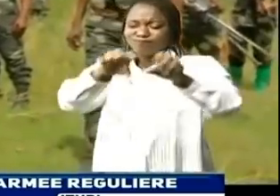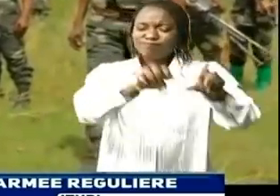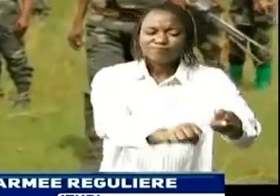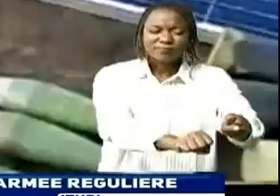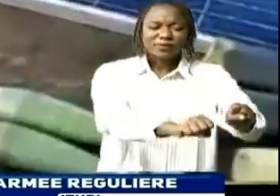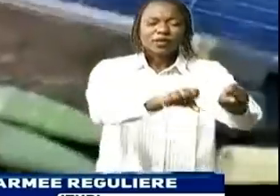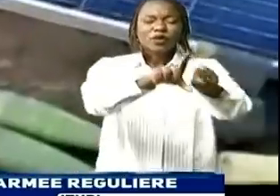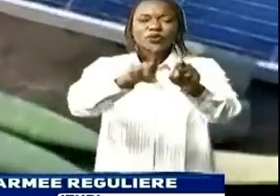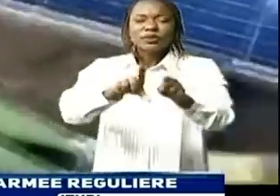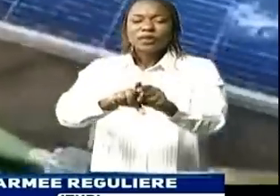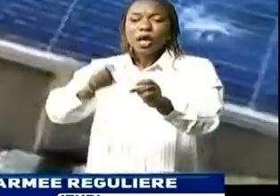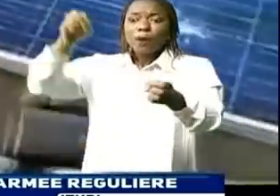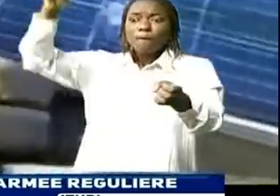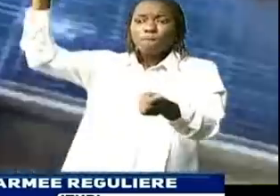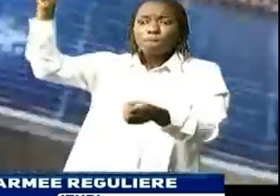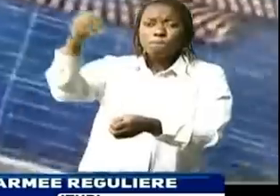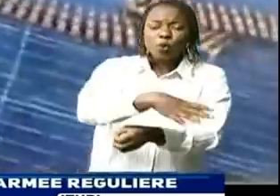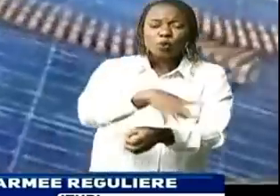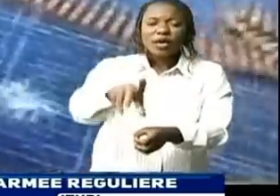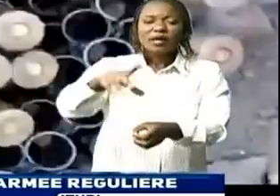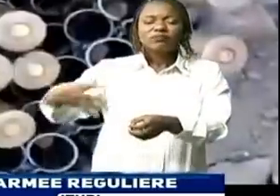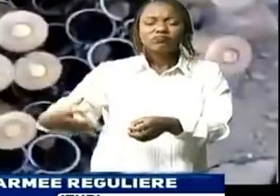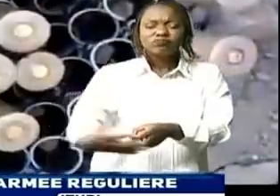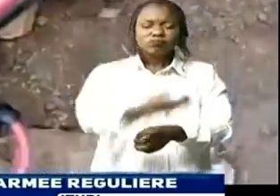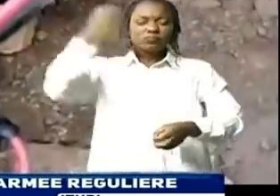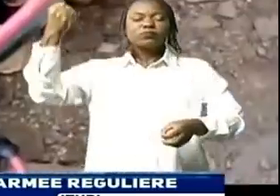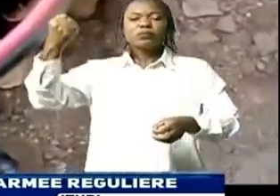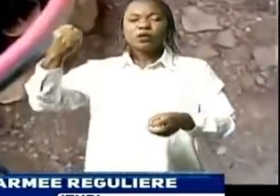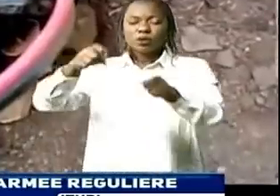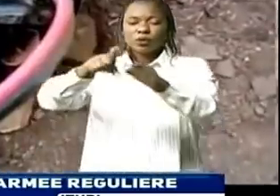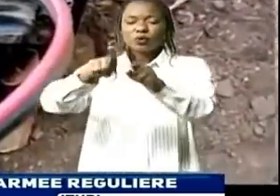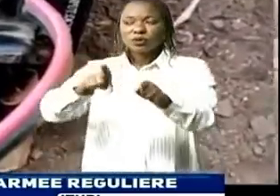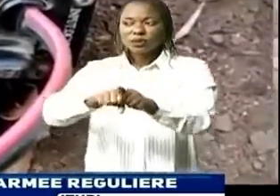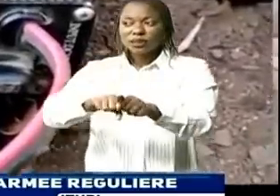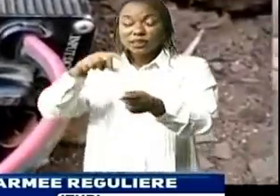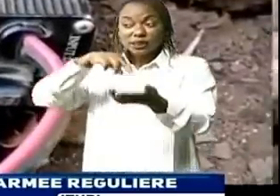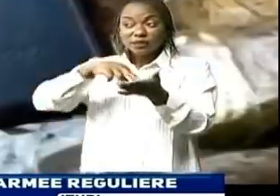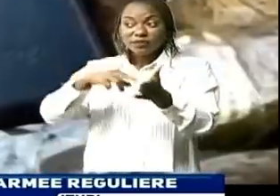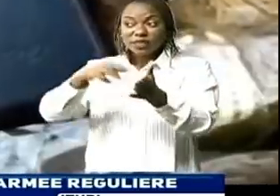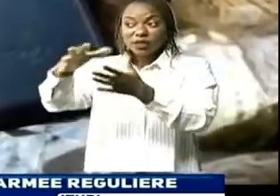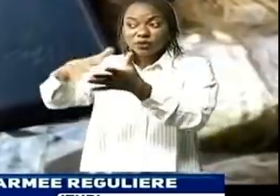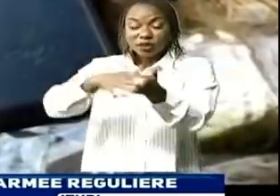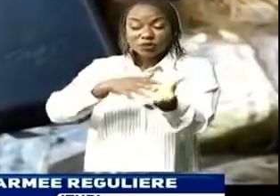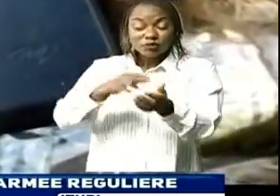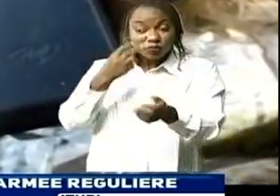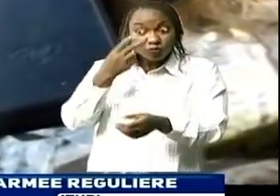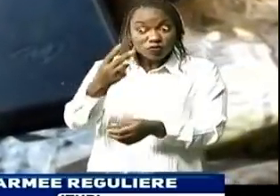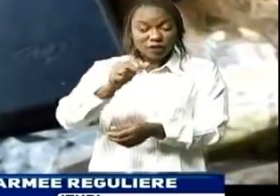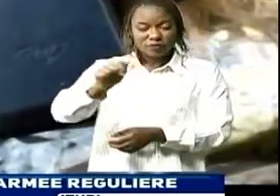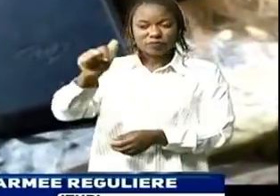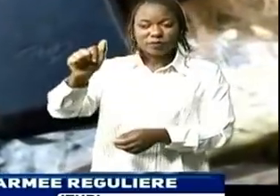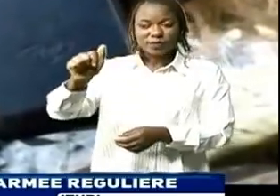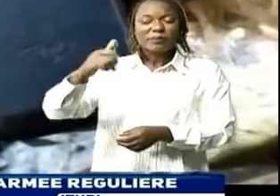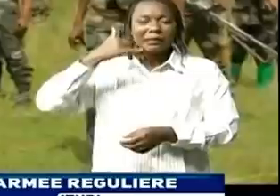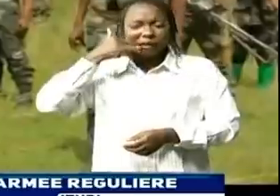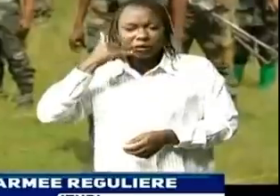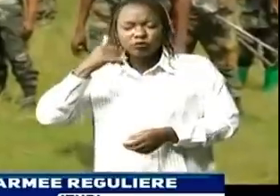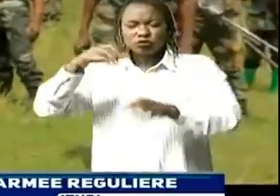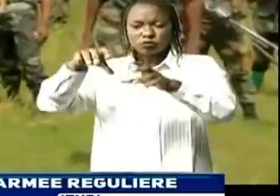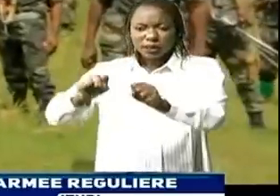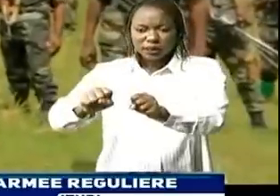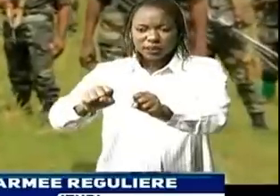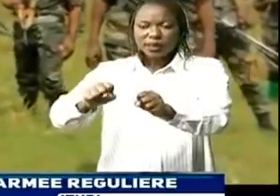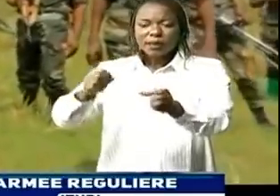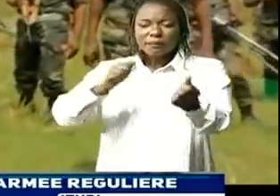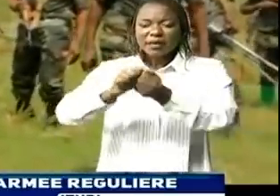bombe artisanale. Vous voyez le panneau solaire, les bombes artisanales, les téléphones ont été saisis par les forces armées de la